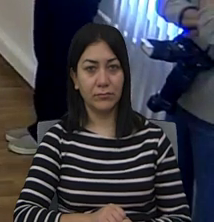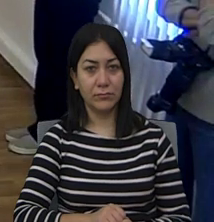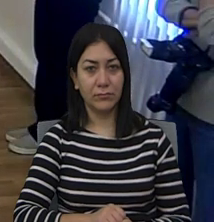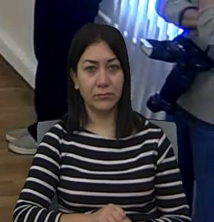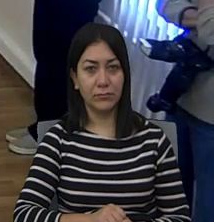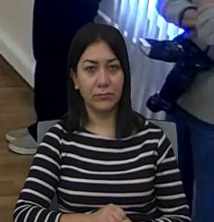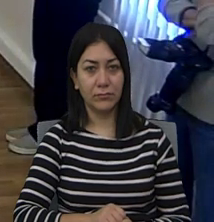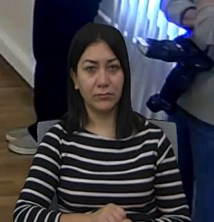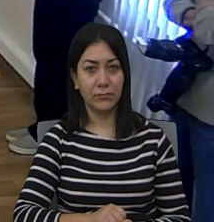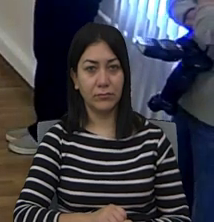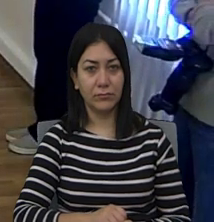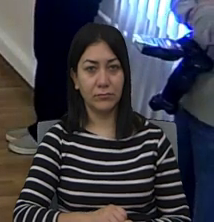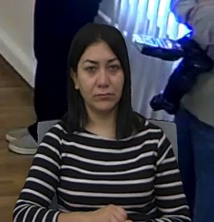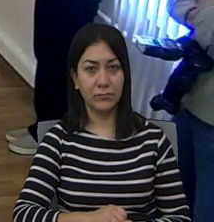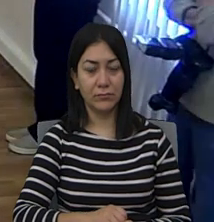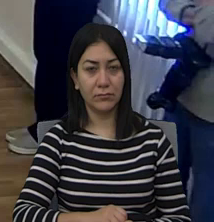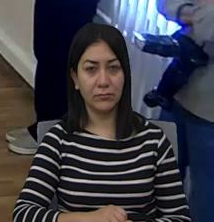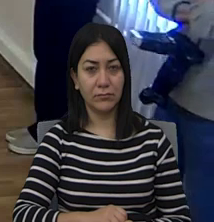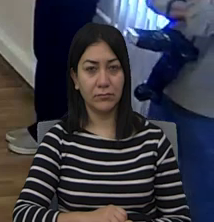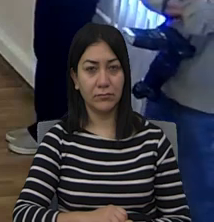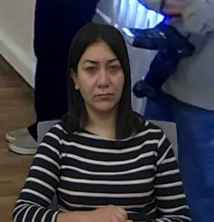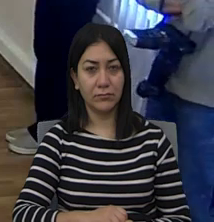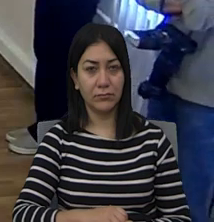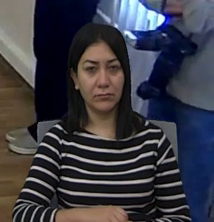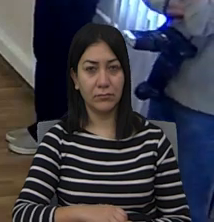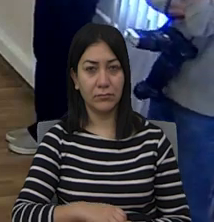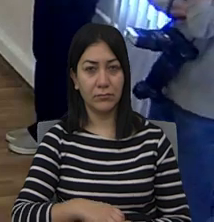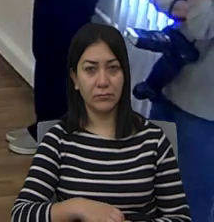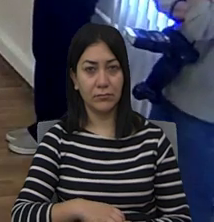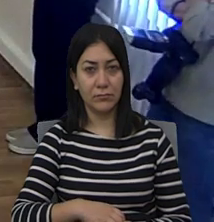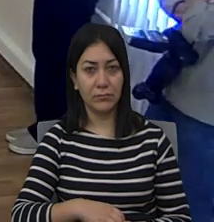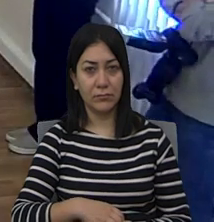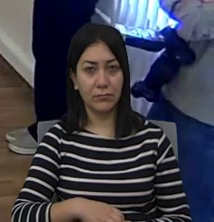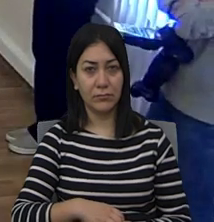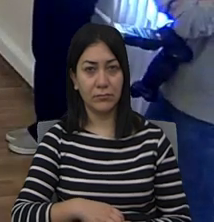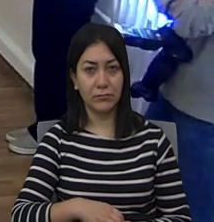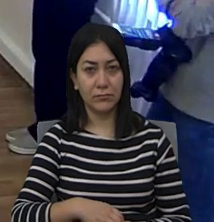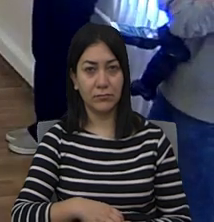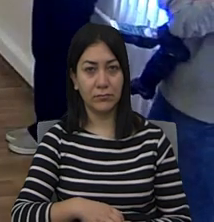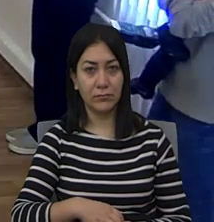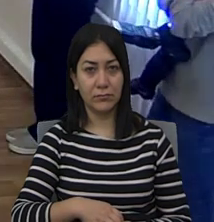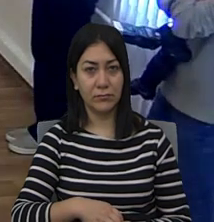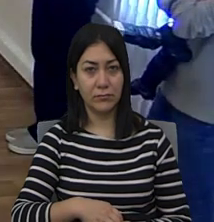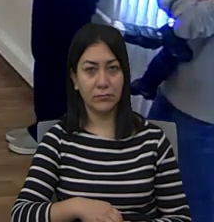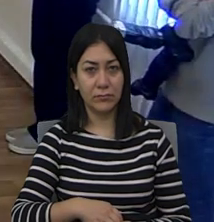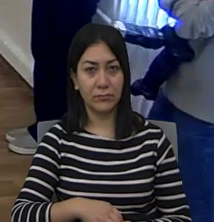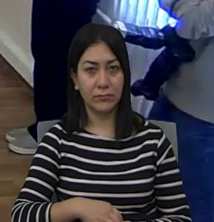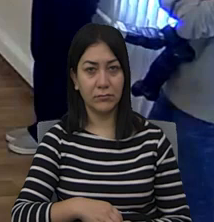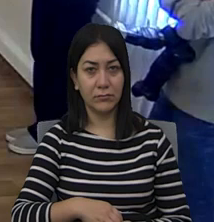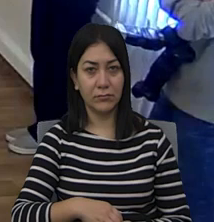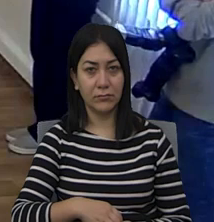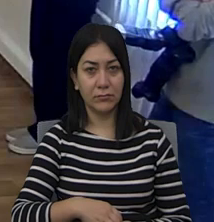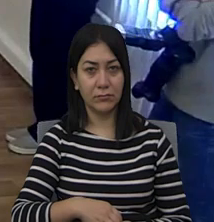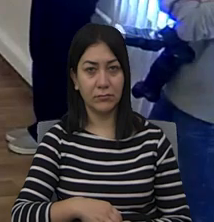ուսումնարաններում. So to ensure the sustainability of this initiative, in particular related to civic education, we have